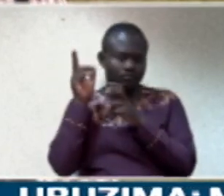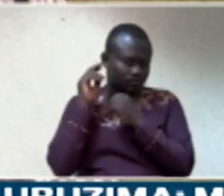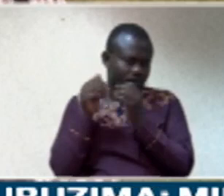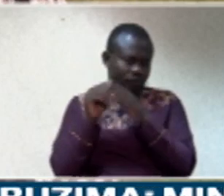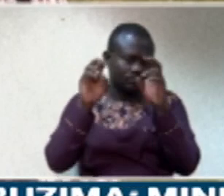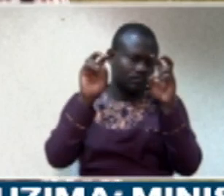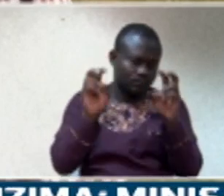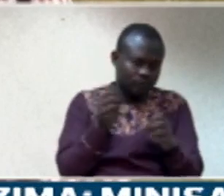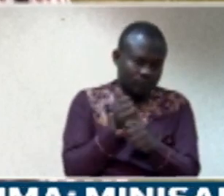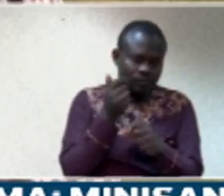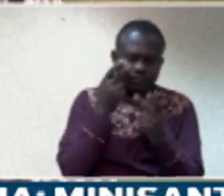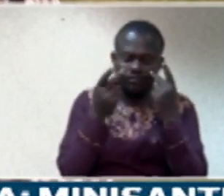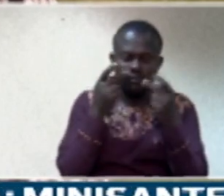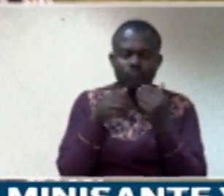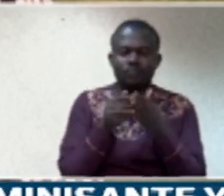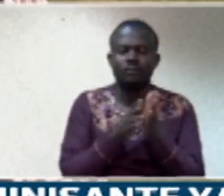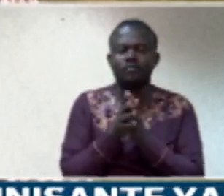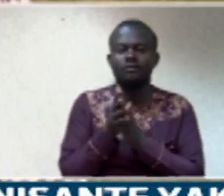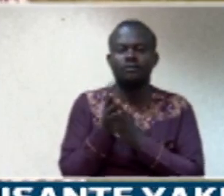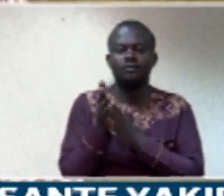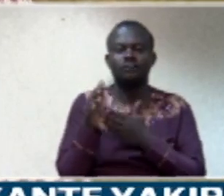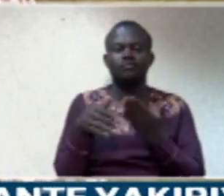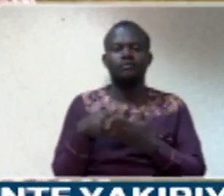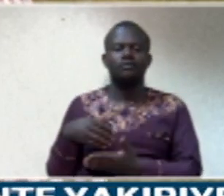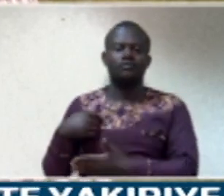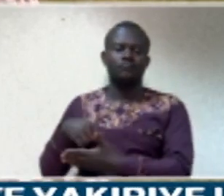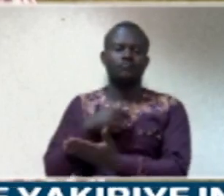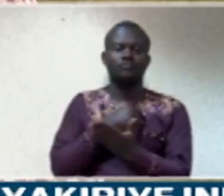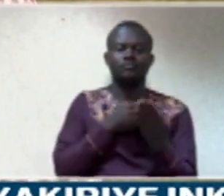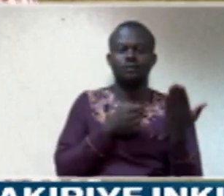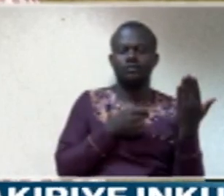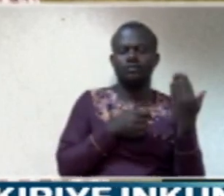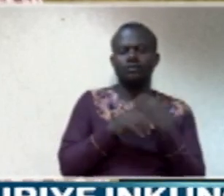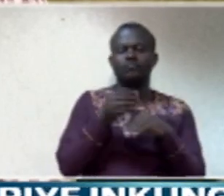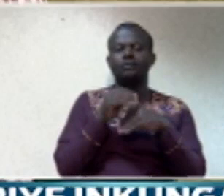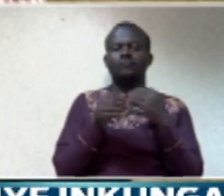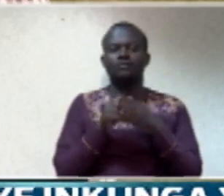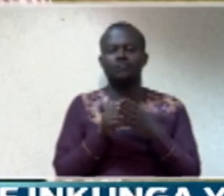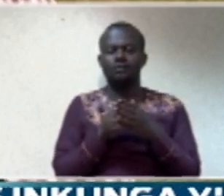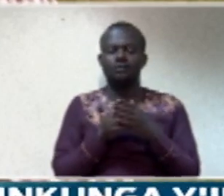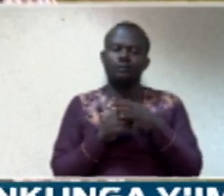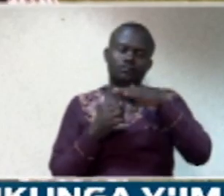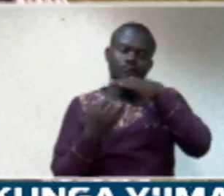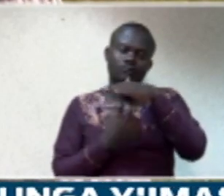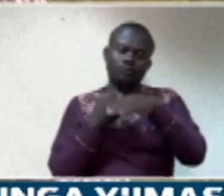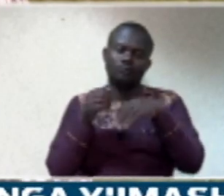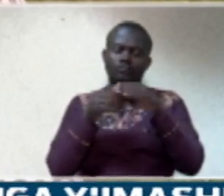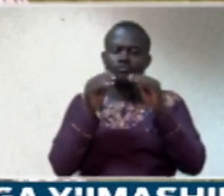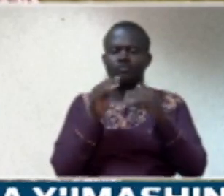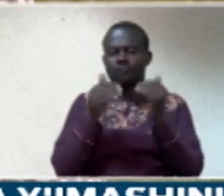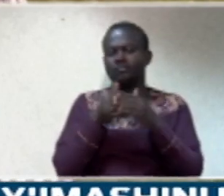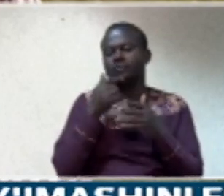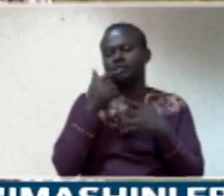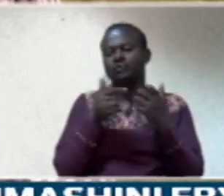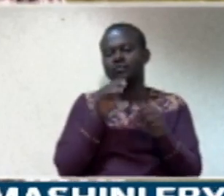akazi babonye kaba kabafashe kubona igishoro ka kazi karangira bagakomeza bari mu bucuruzi bakajya mu bworozi bakajya mu buhinzi. Hari ibintu